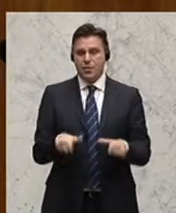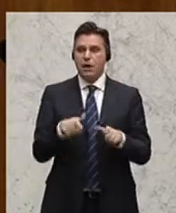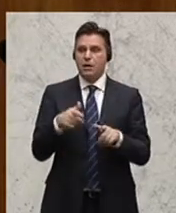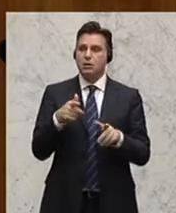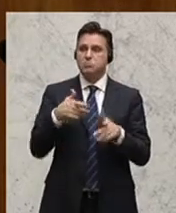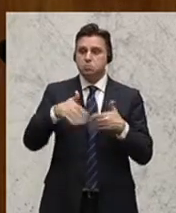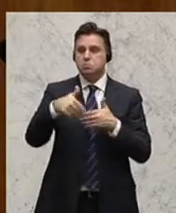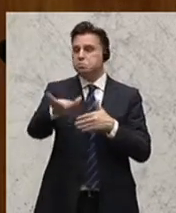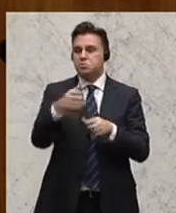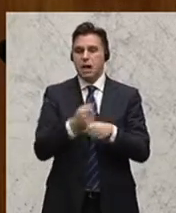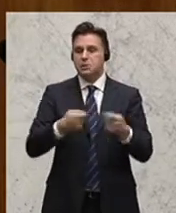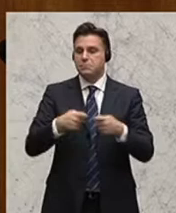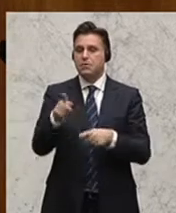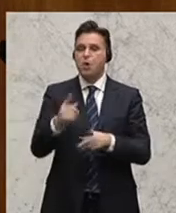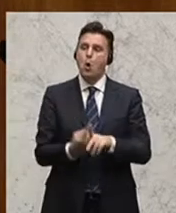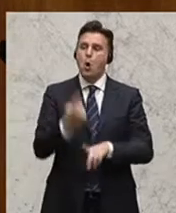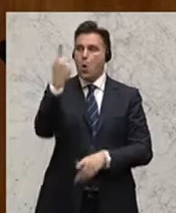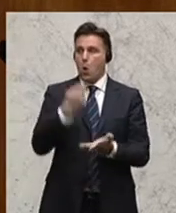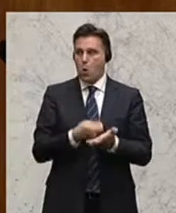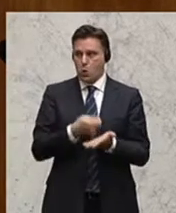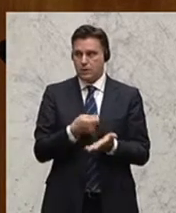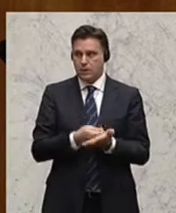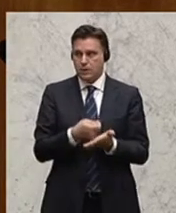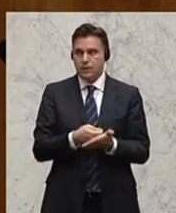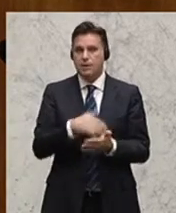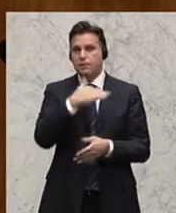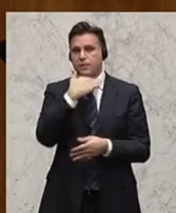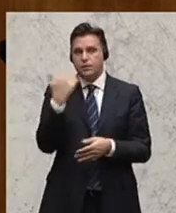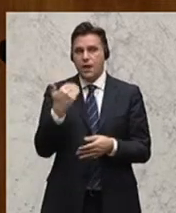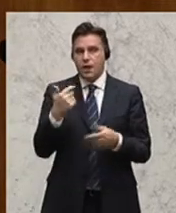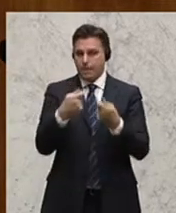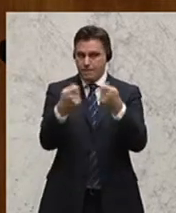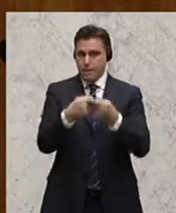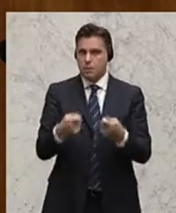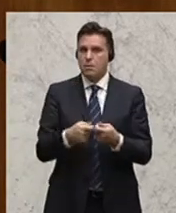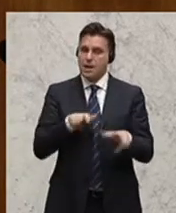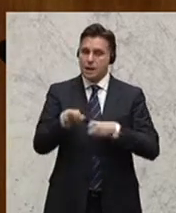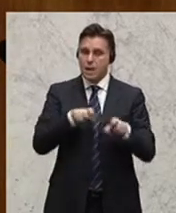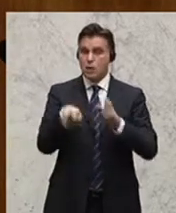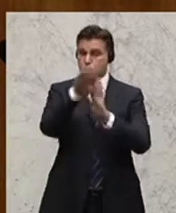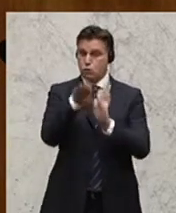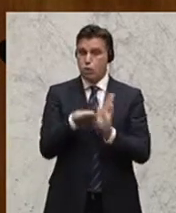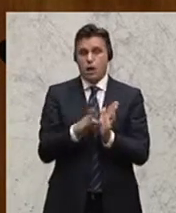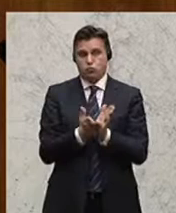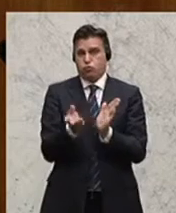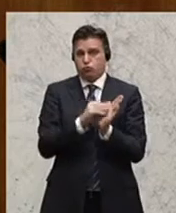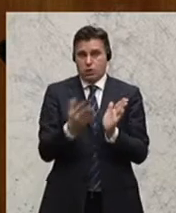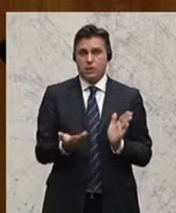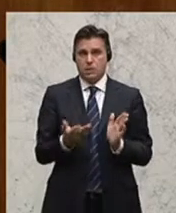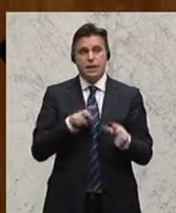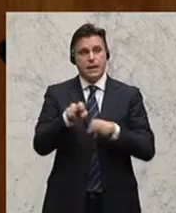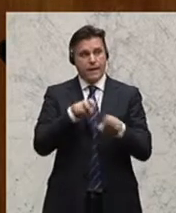Arbeitsmarkt gedrängt, weil sie natürlich auch höhere Kosten verursachen. Viele Maßnahmen sind auch im Regierungsprogramm darin verankert. Und natürlich wird die